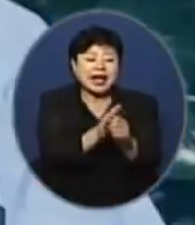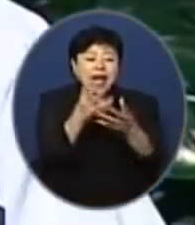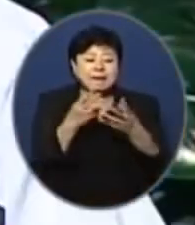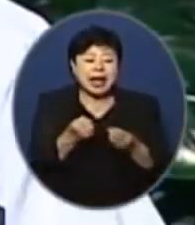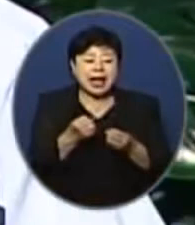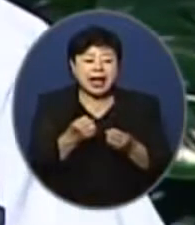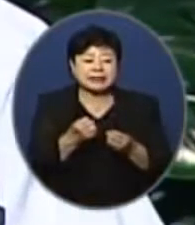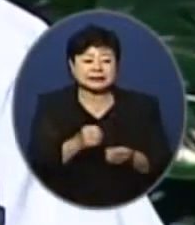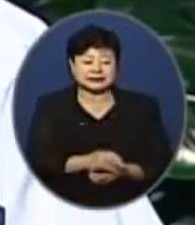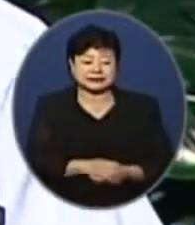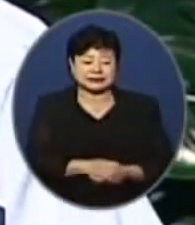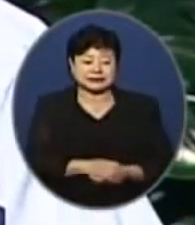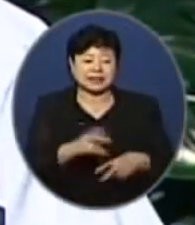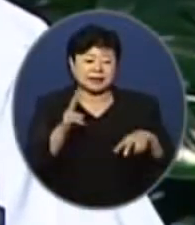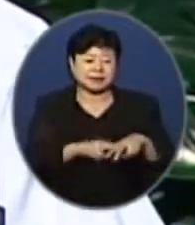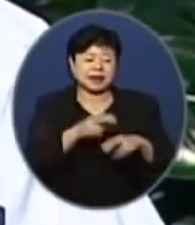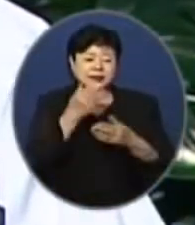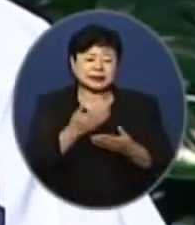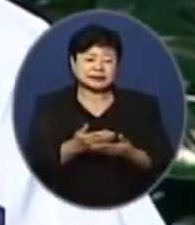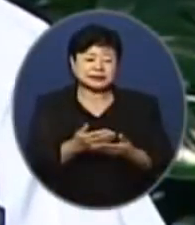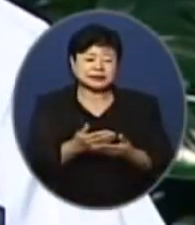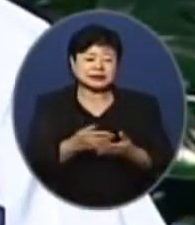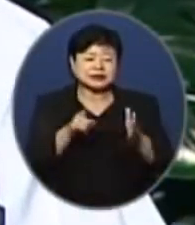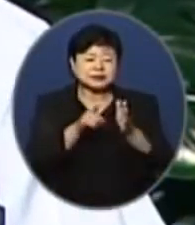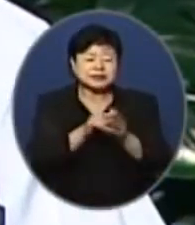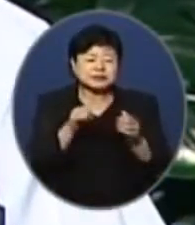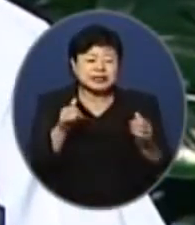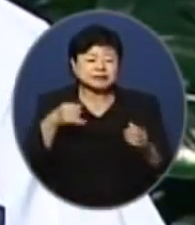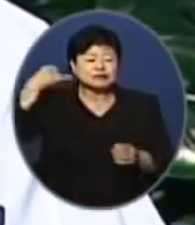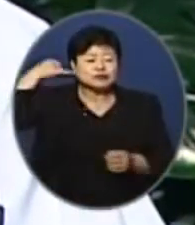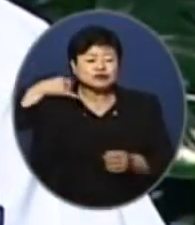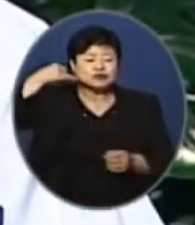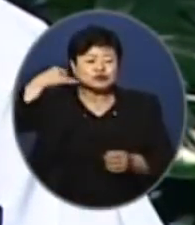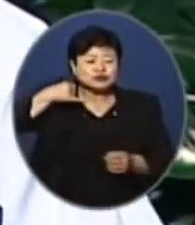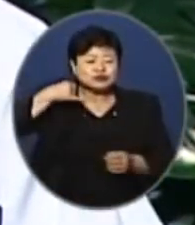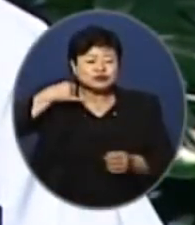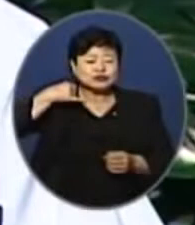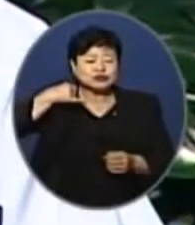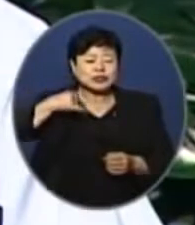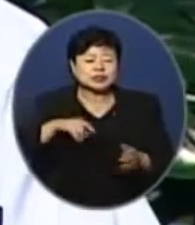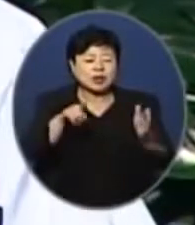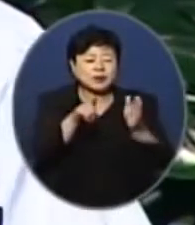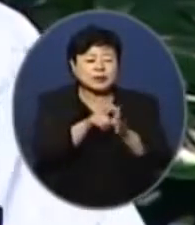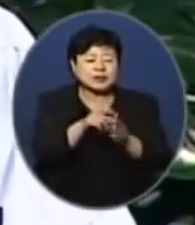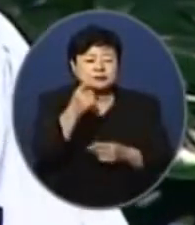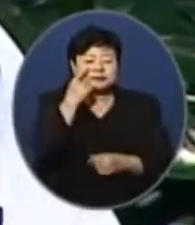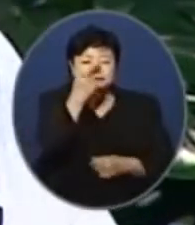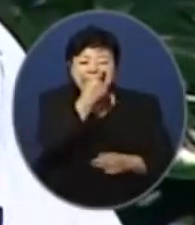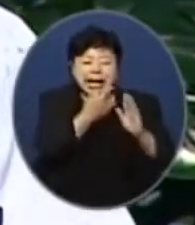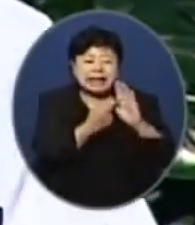많은 박해를 받은 그러한 신앙인들의 중국에서의 그 지하교 신앙인들에 대한 간증을 담고